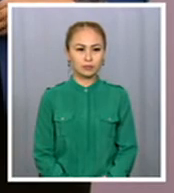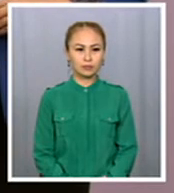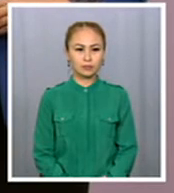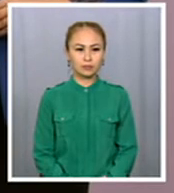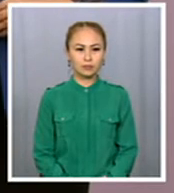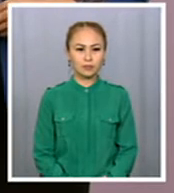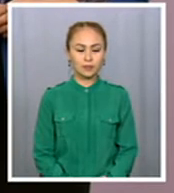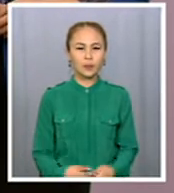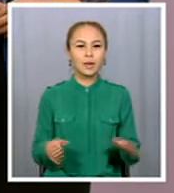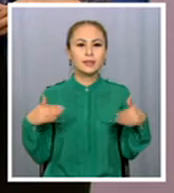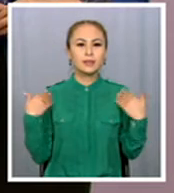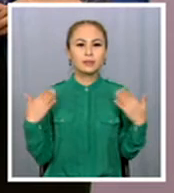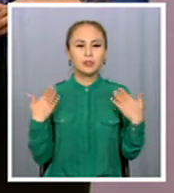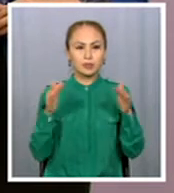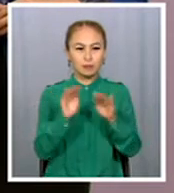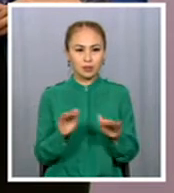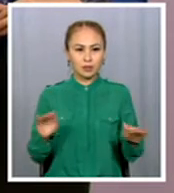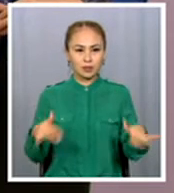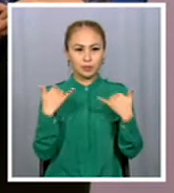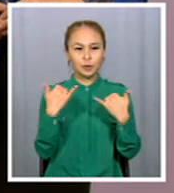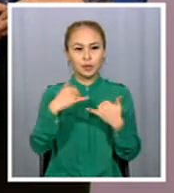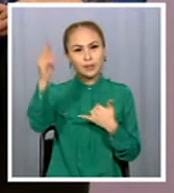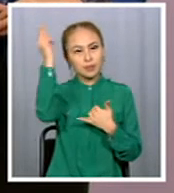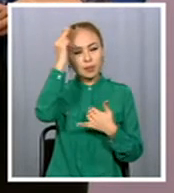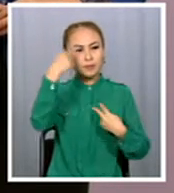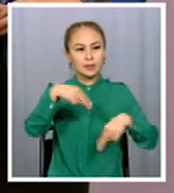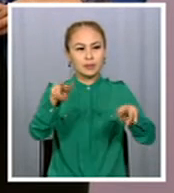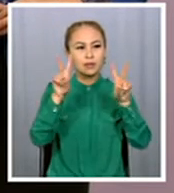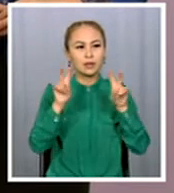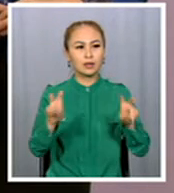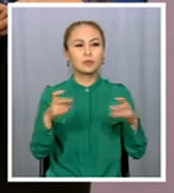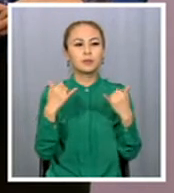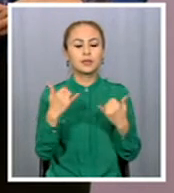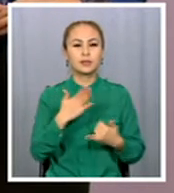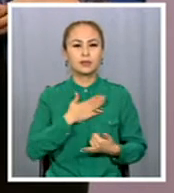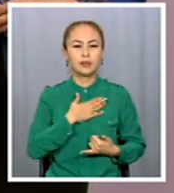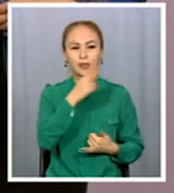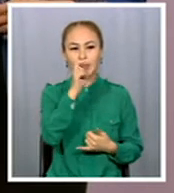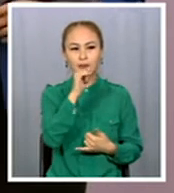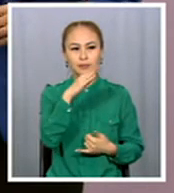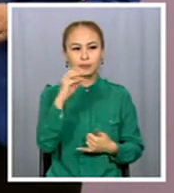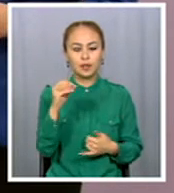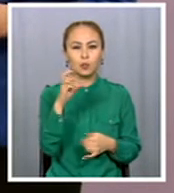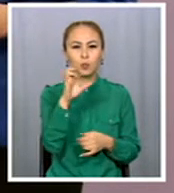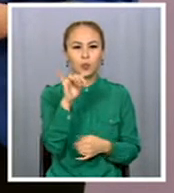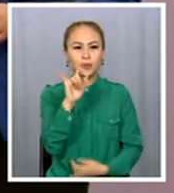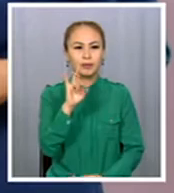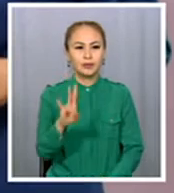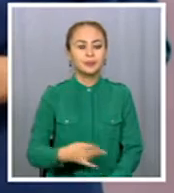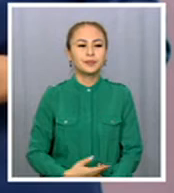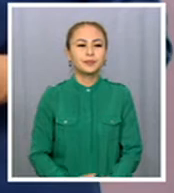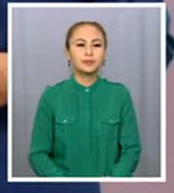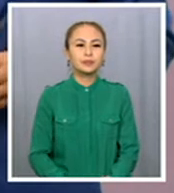Сәлеметсіңдер ме, балалар? Бүгінгі сабағымыздың тақырыбы – біздің кафе, буын.